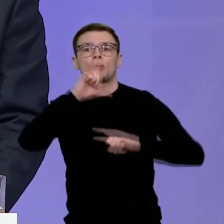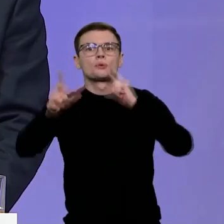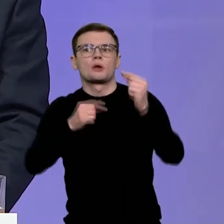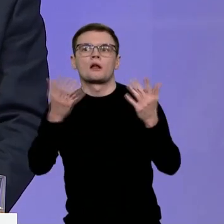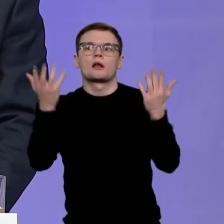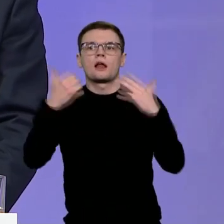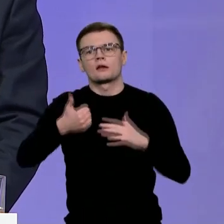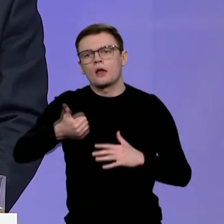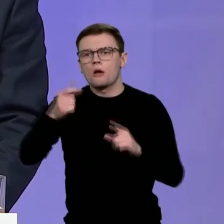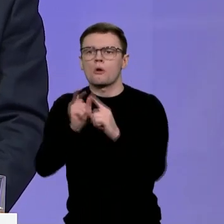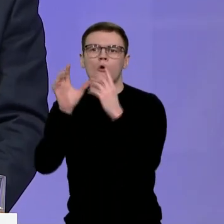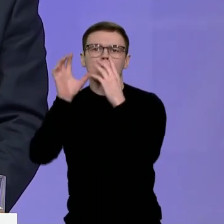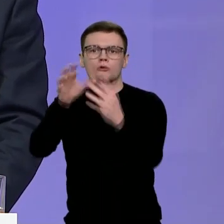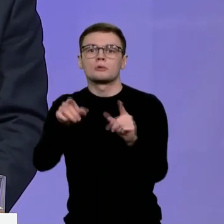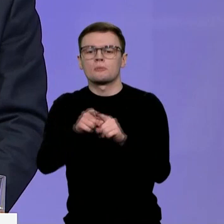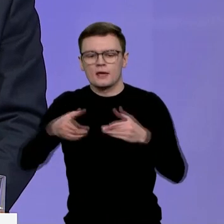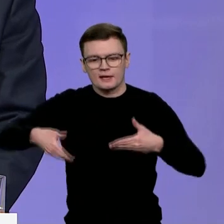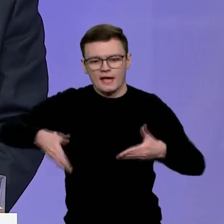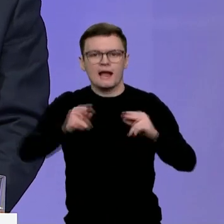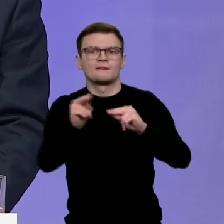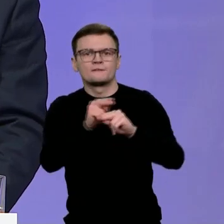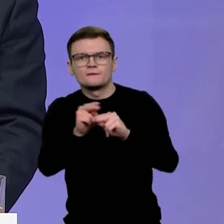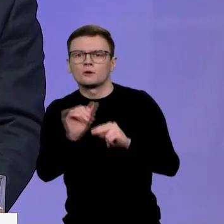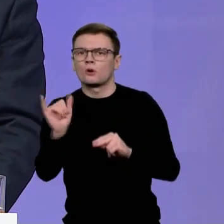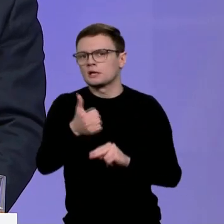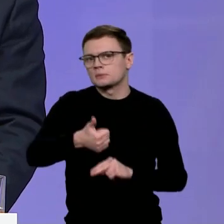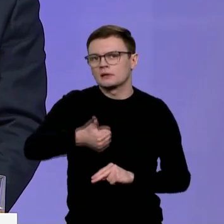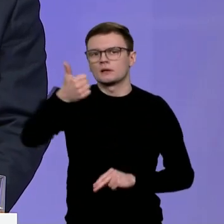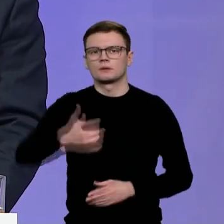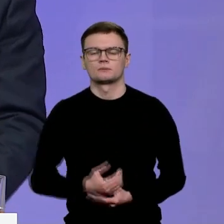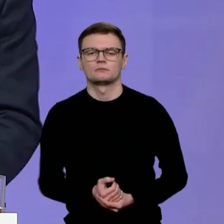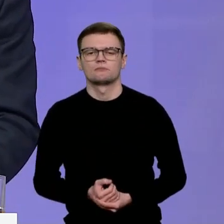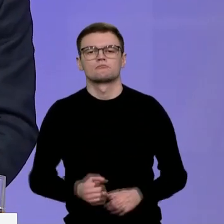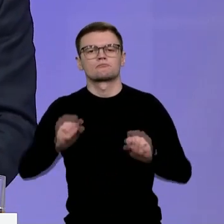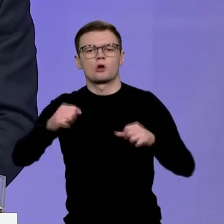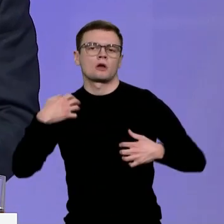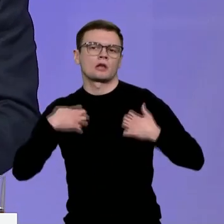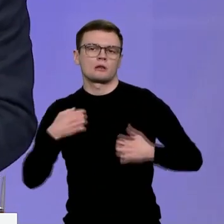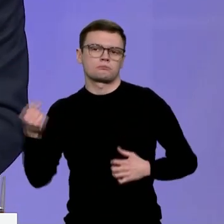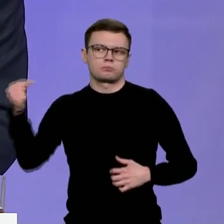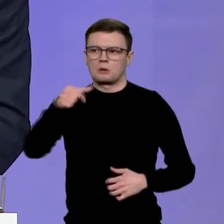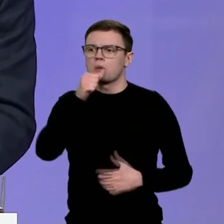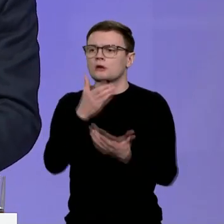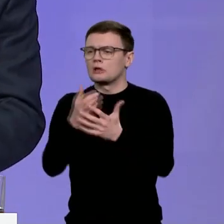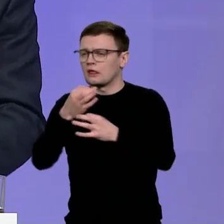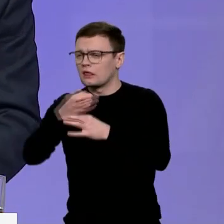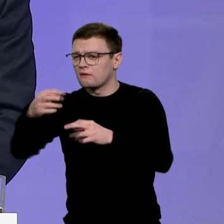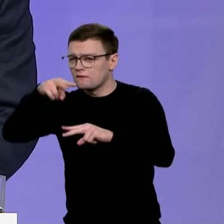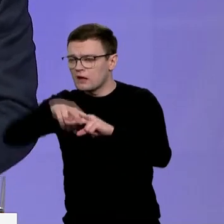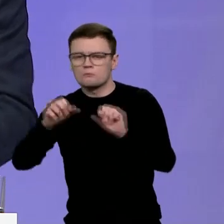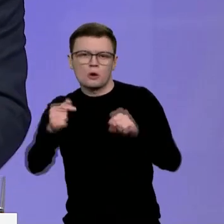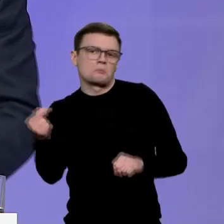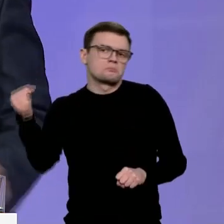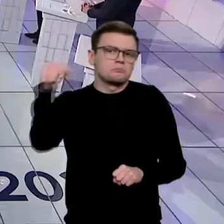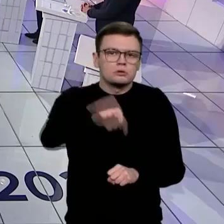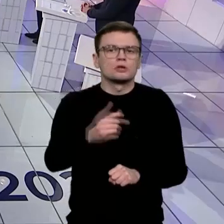kelių kokybę, kad greičiau atvažiuotų, kad būtų galimybė atvykti iš regiono ir jaunimui, ir